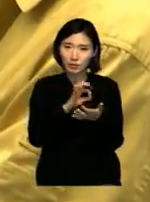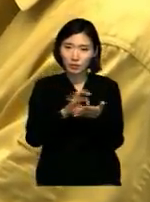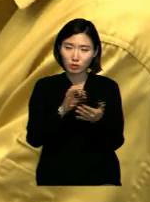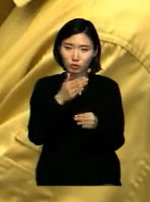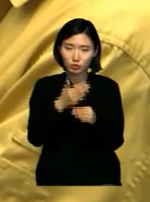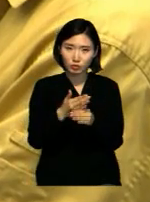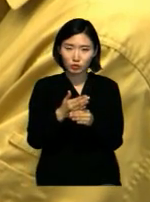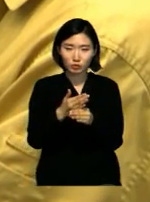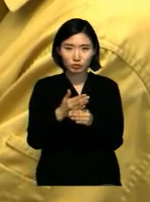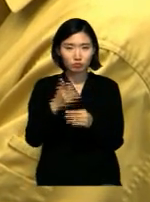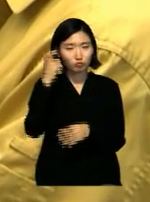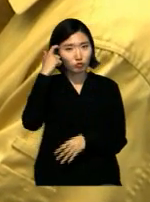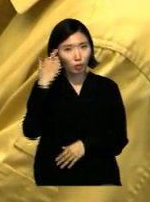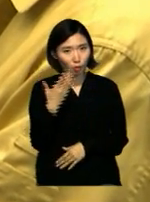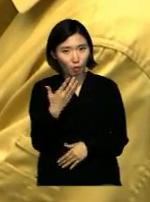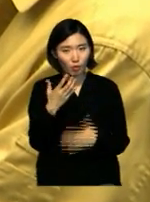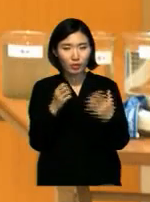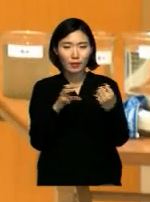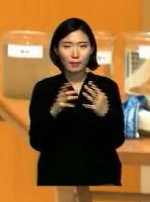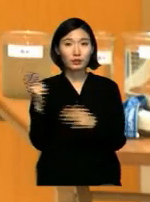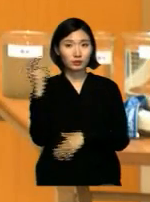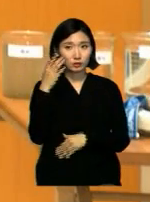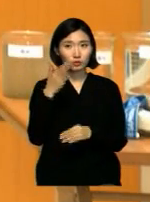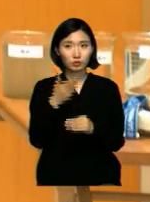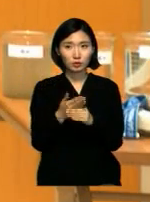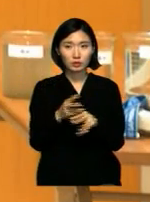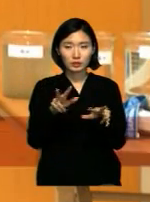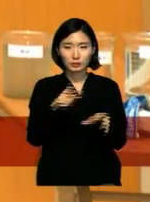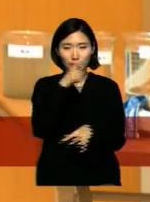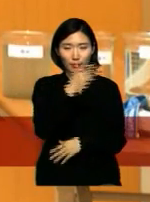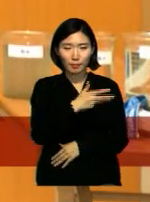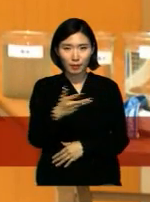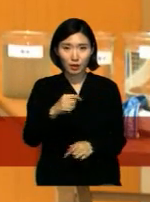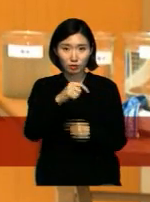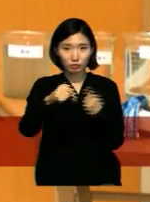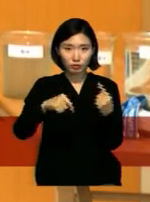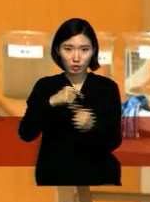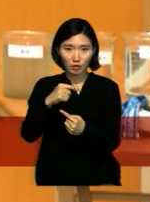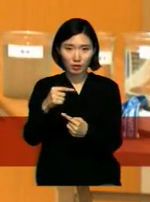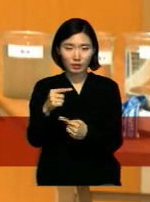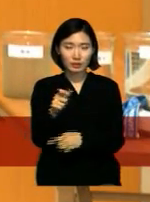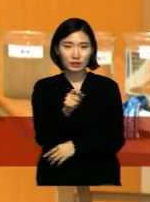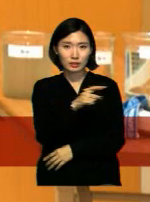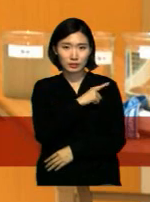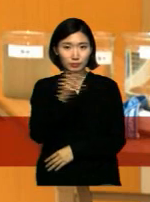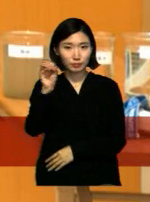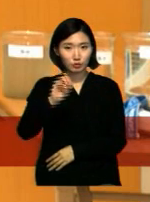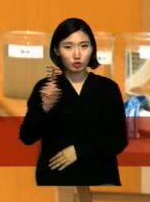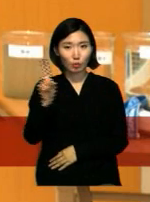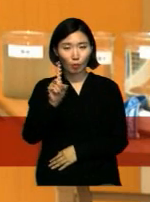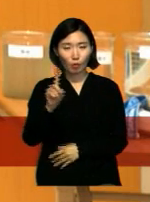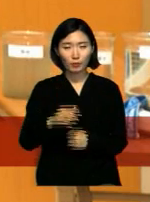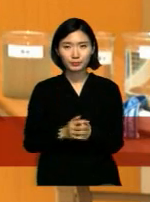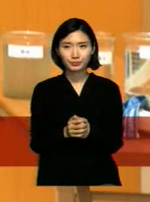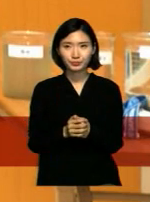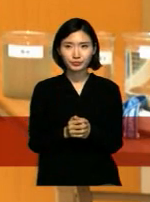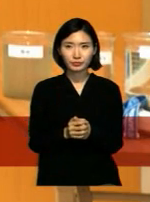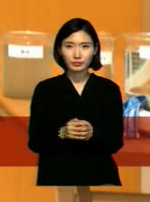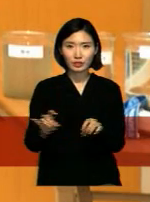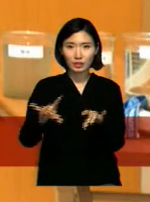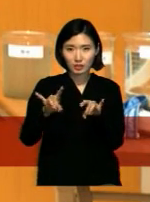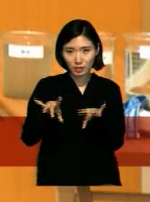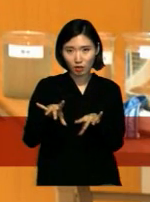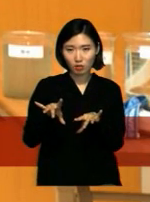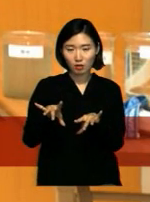묻고 답변을 듣습니다. 지금 실개천 운영 중에 제일 큰 비중을 차지하는 거는 그